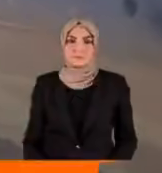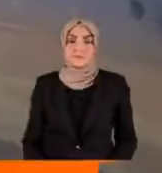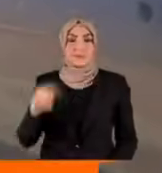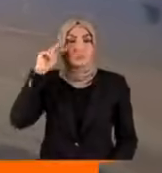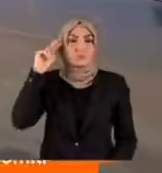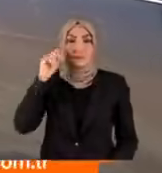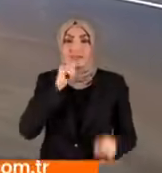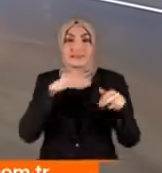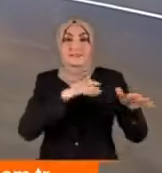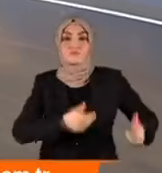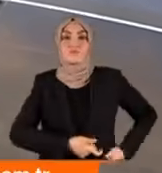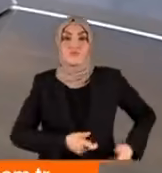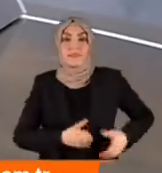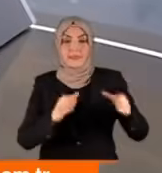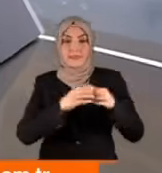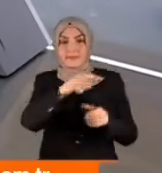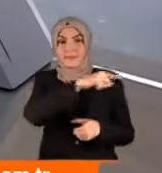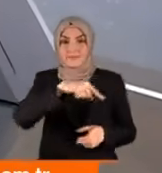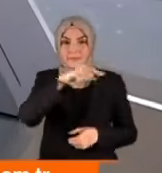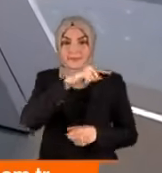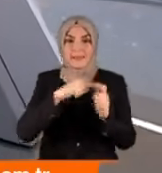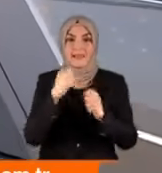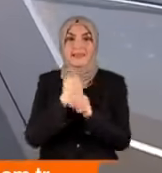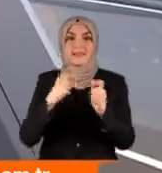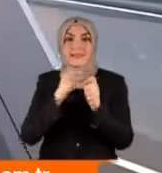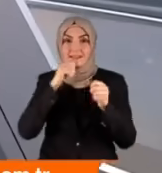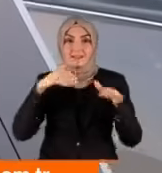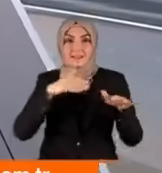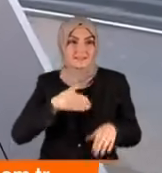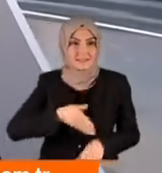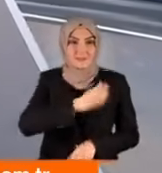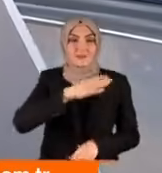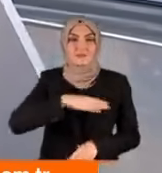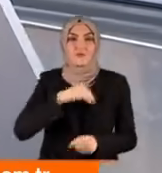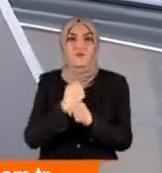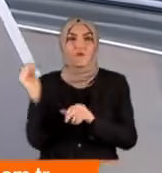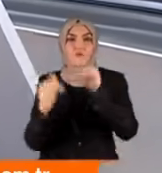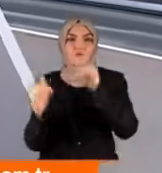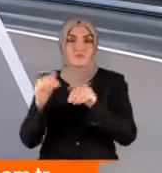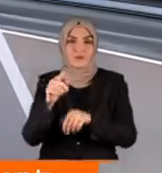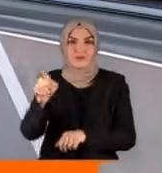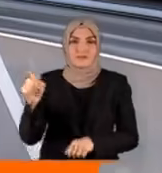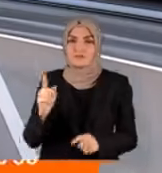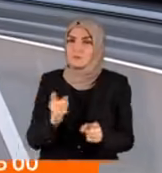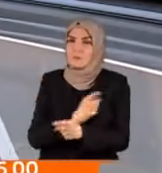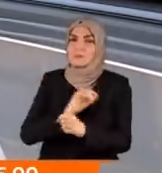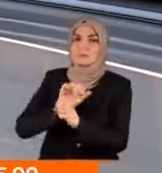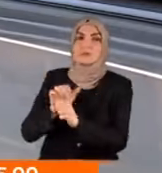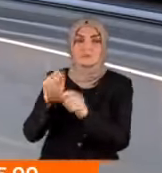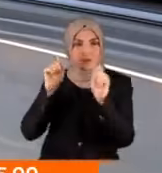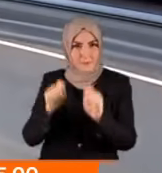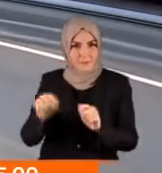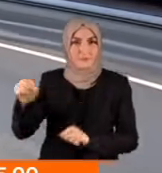Yunan sahil güvenlik ekiplerinin Ege'yi geçmeye çalışan göçmenleri türlü işkenceler ettiğini onları Türkiye'ye doğru